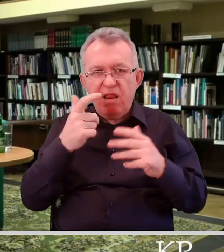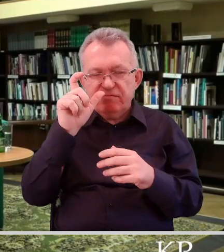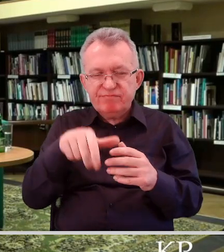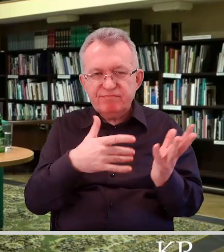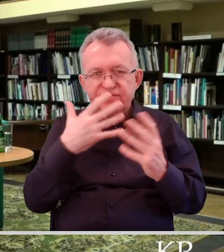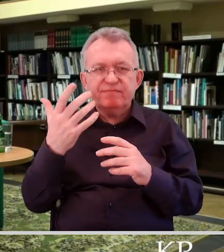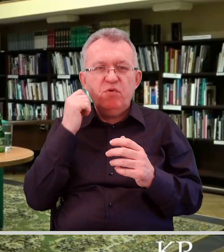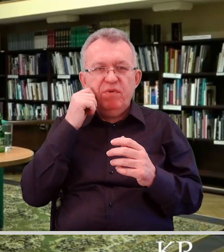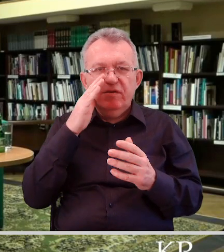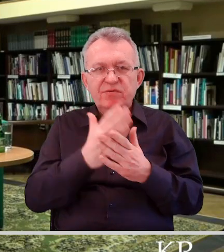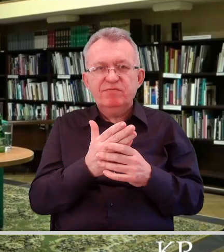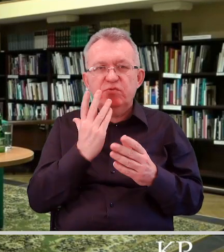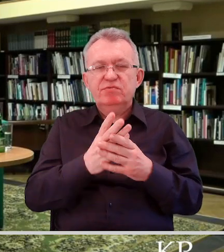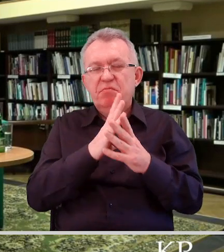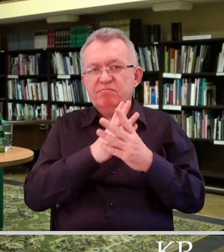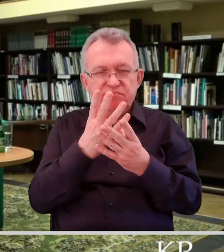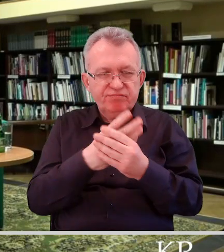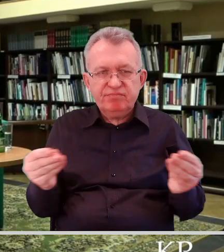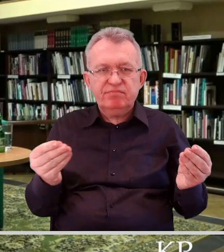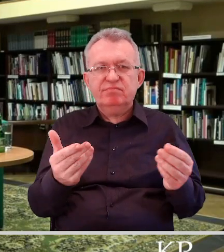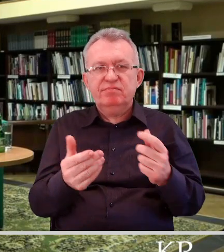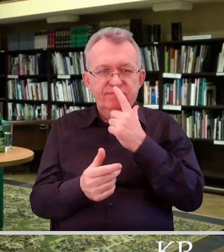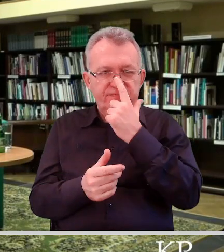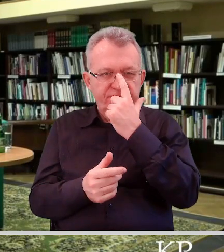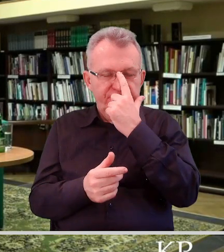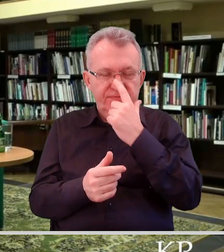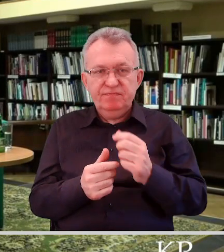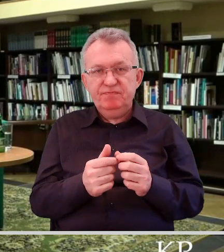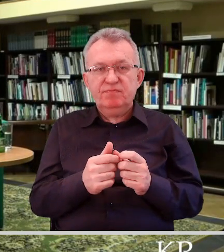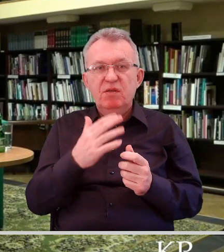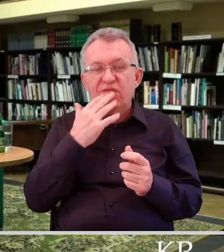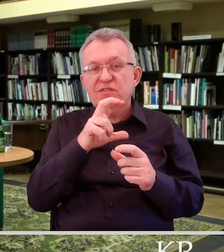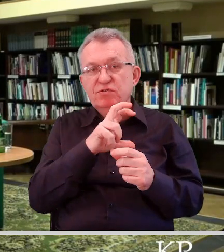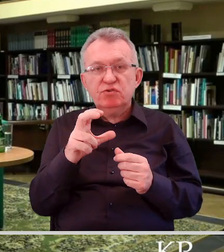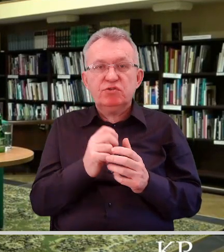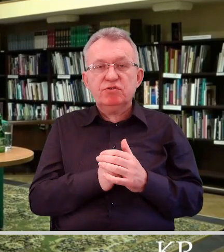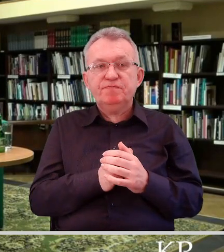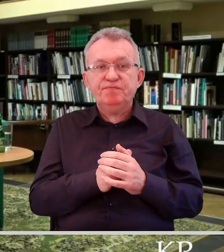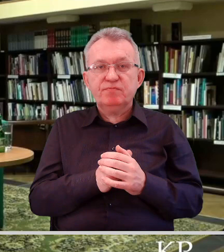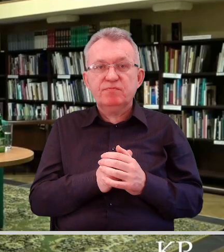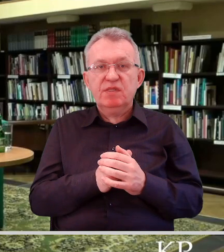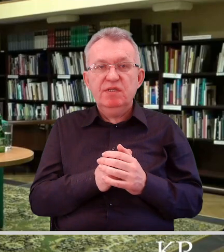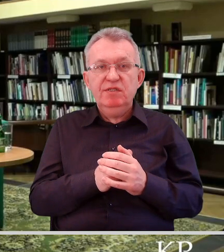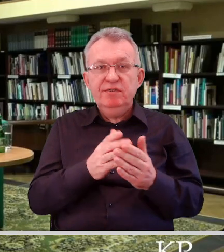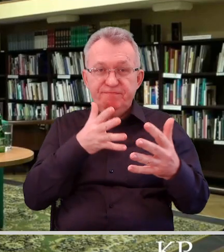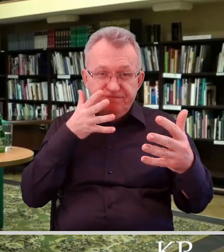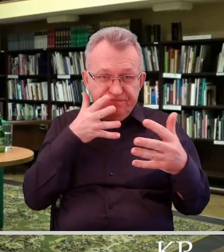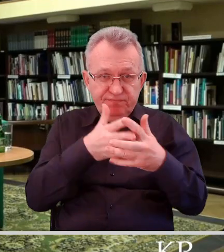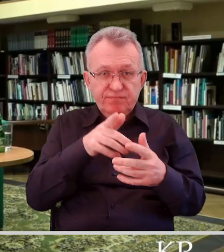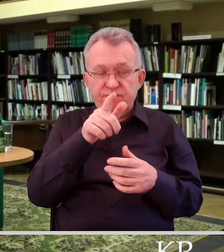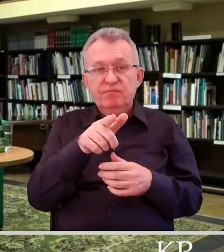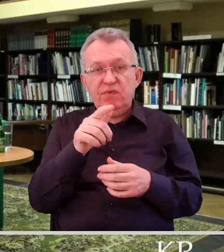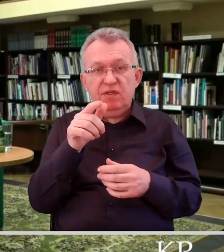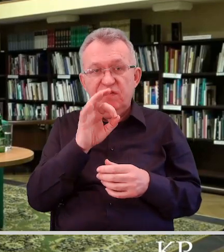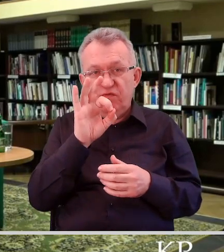ale w każdym razie znikają z horyzontu. Powiedz, czy przenikasz